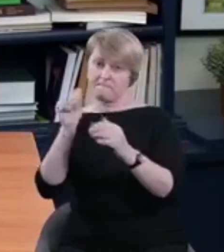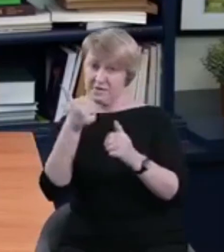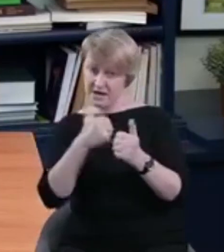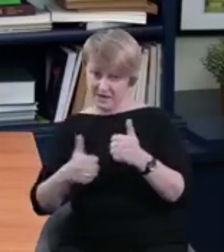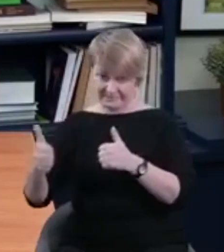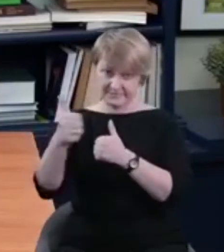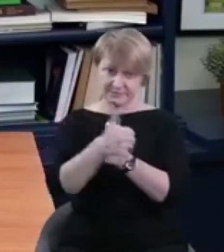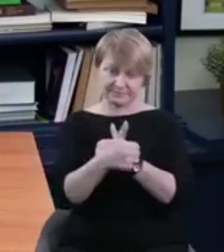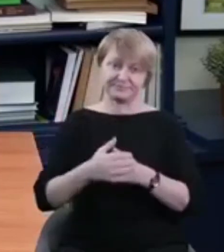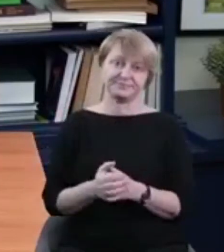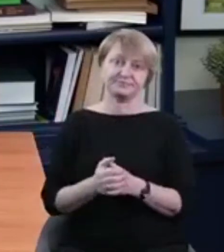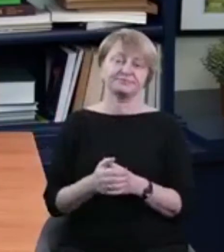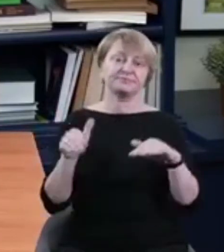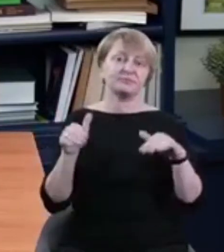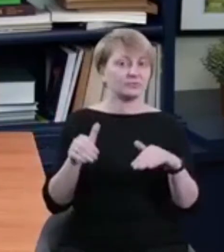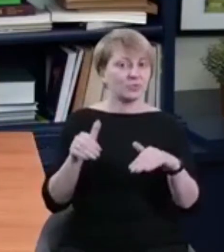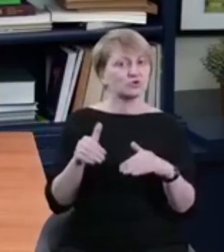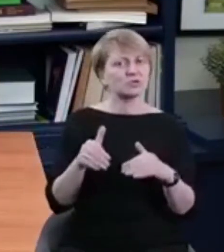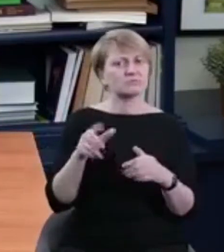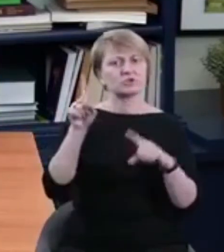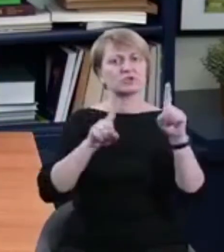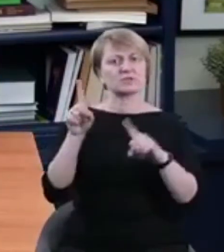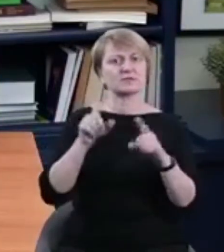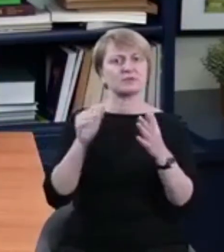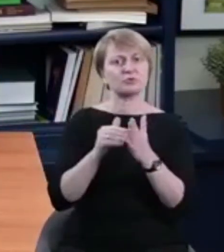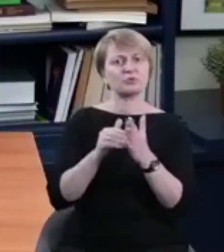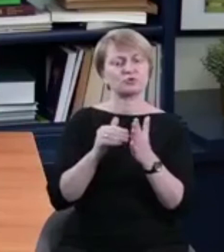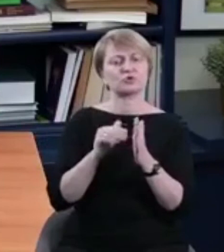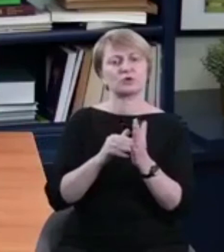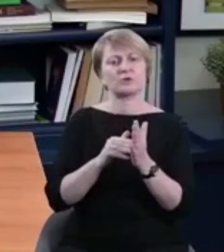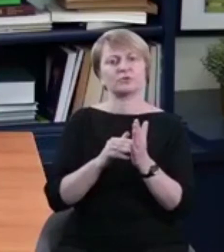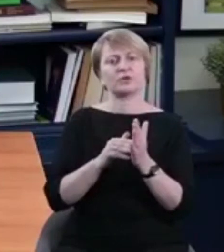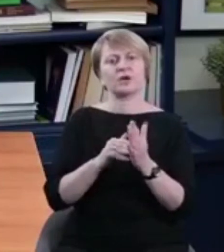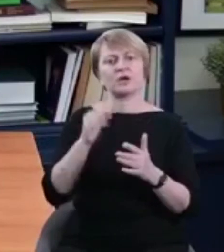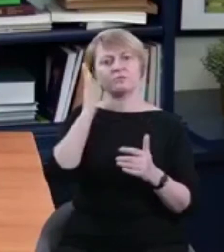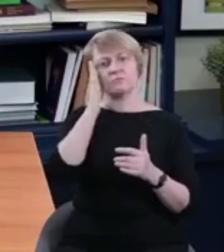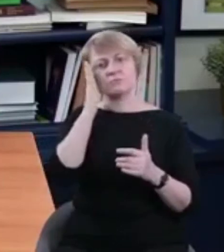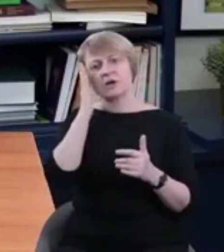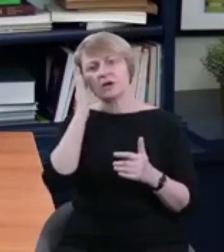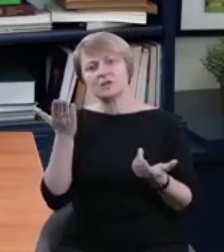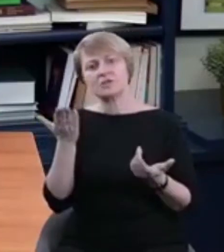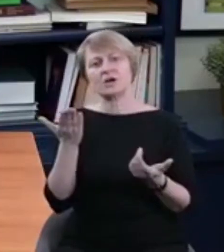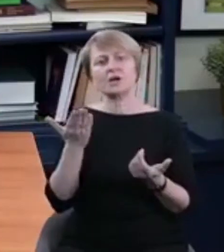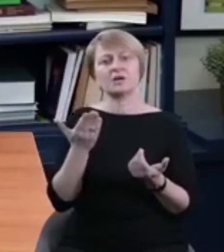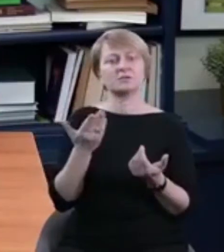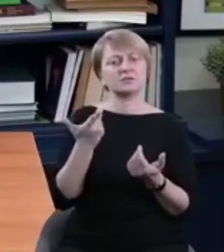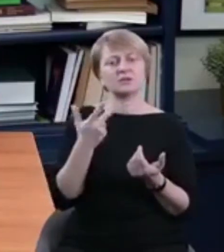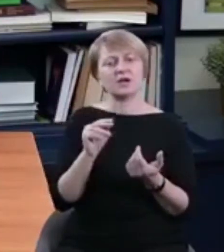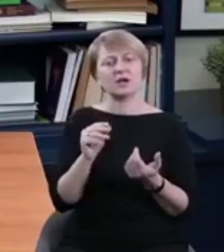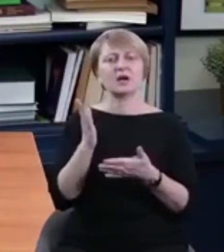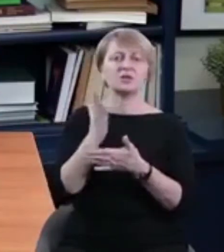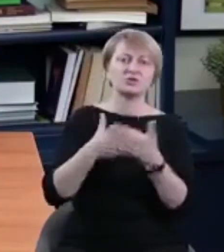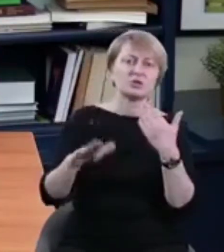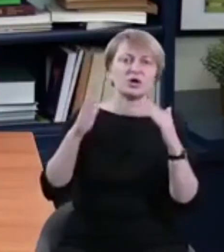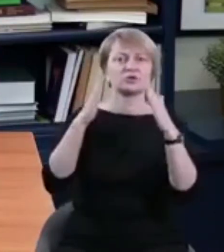to może być czasami użyteczne myślę że rzadko wypadku mieszkań pewnie zupełnie to nie będzie użyteczne ale wypadku części